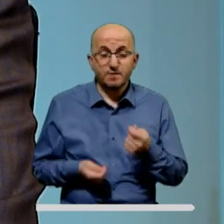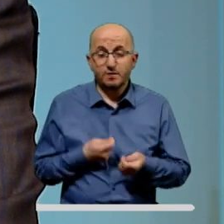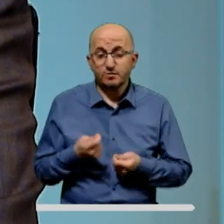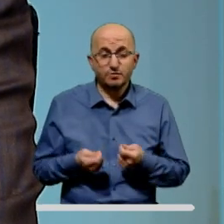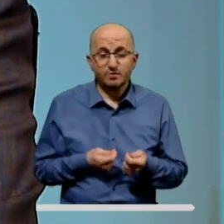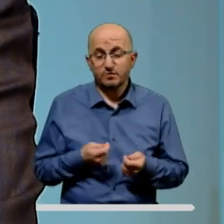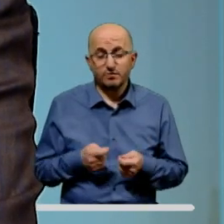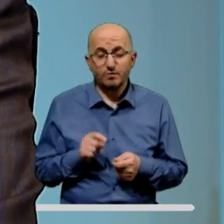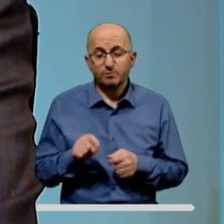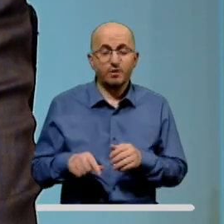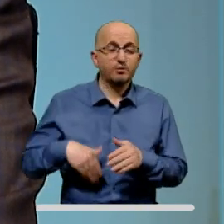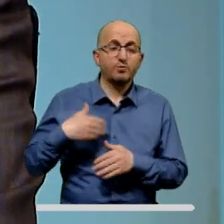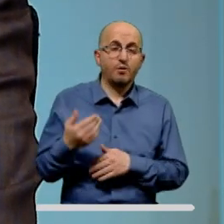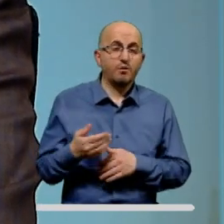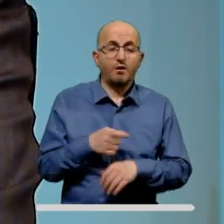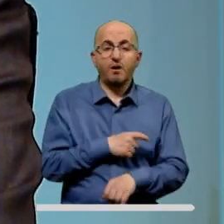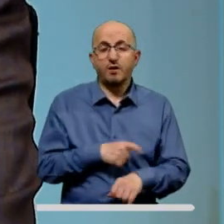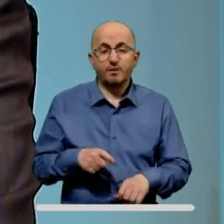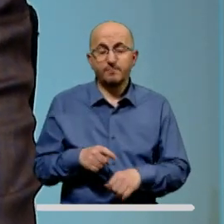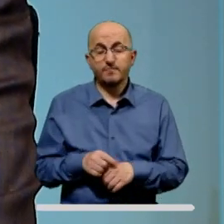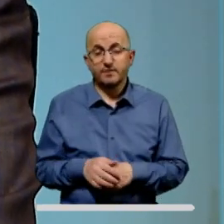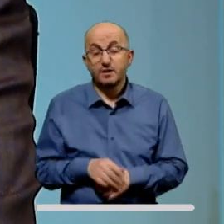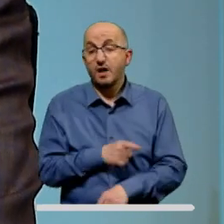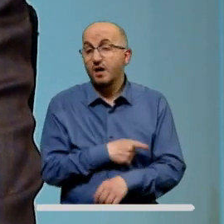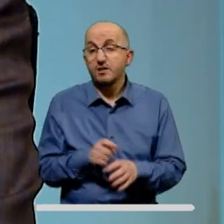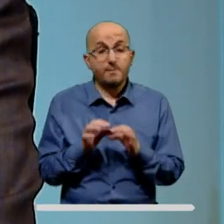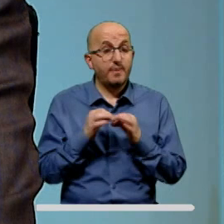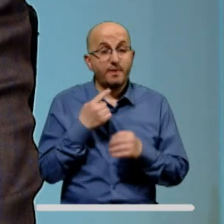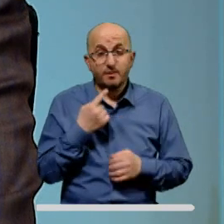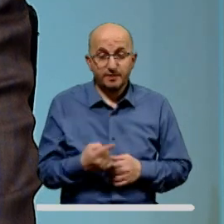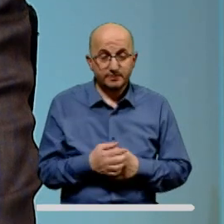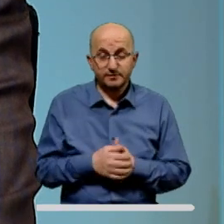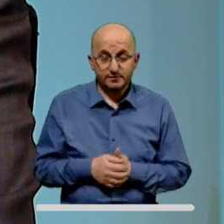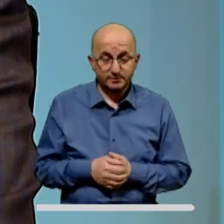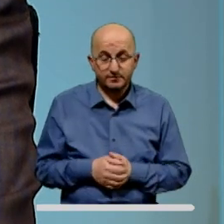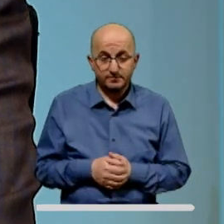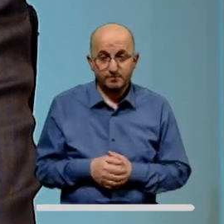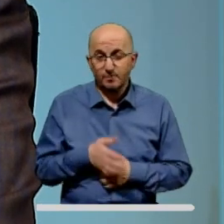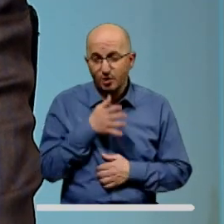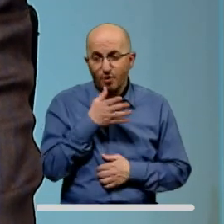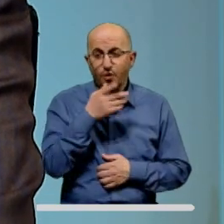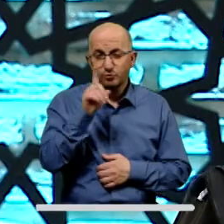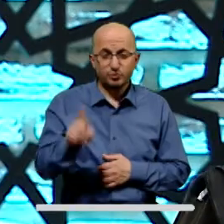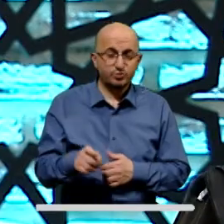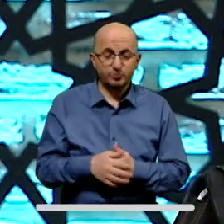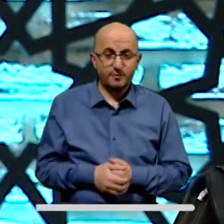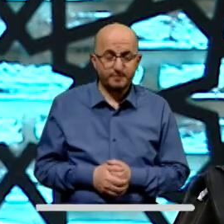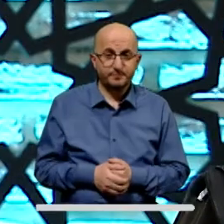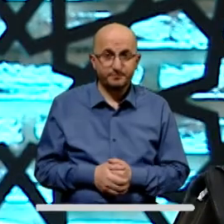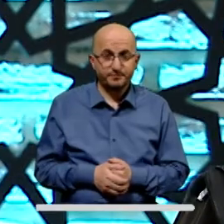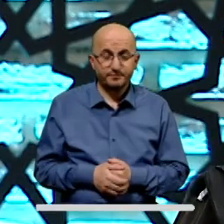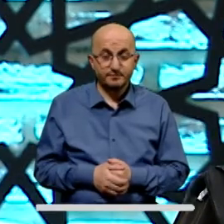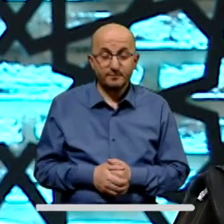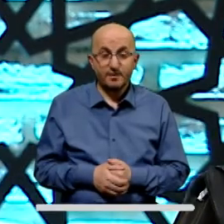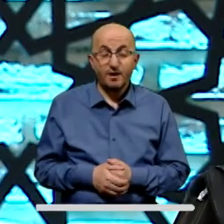ediyor Ondan sonra diyor ki haramdır ya haram ne demektir biliyor musunuz oturup Haramı izah etmesi